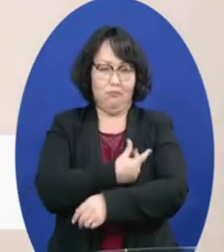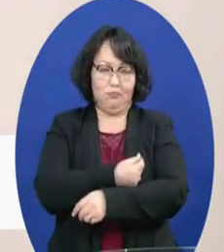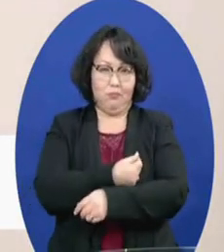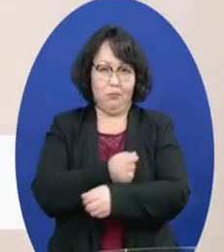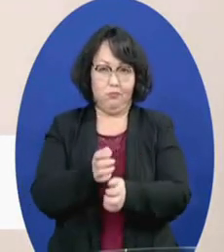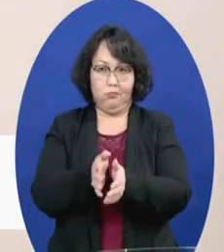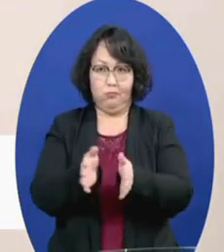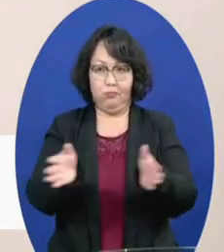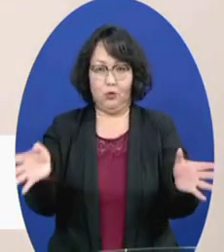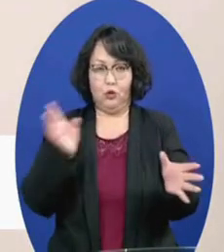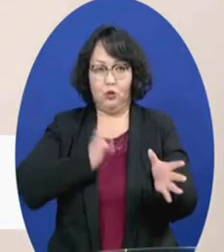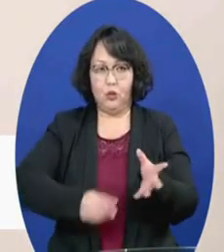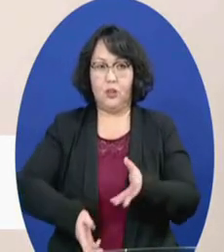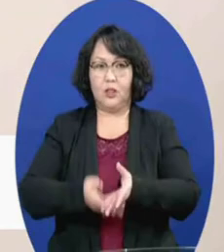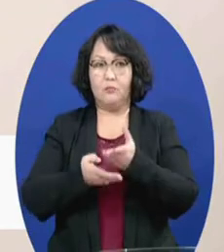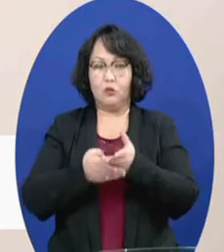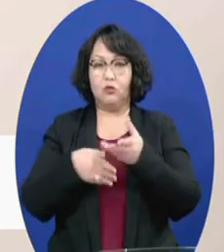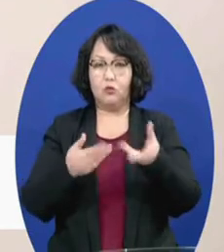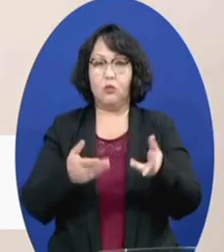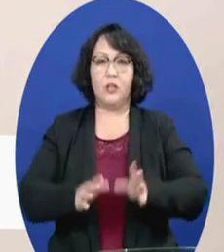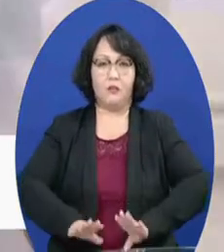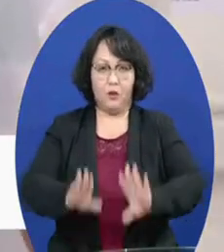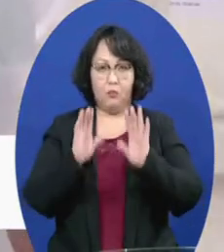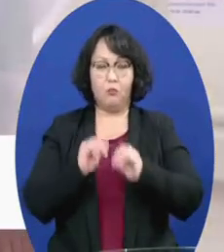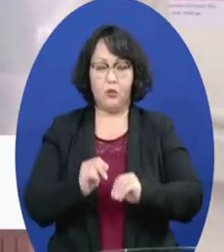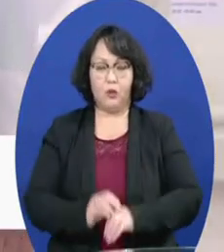туслалцаа үзүүлсээр байх болно.